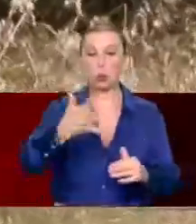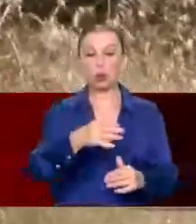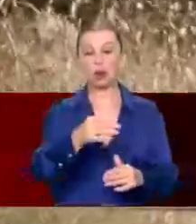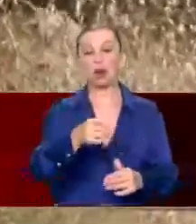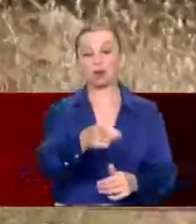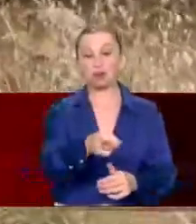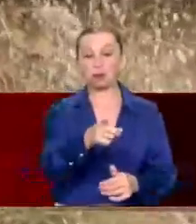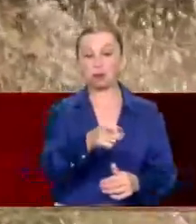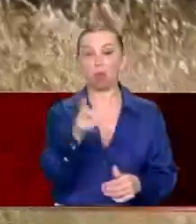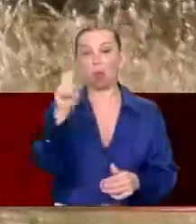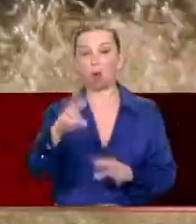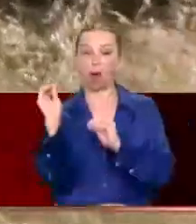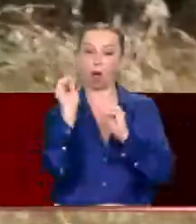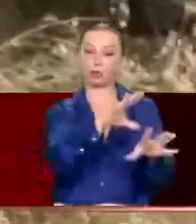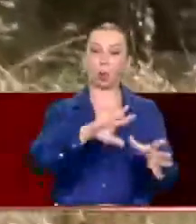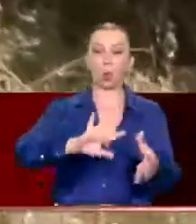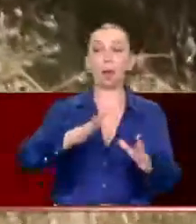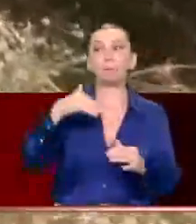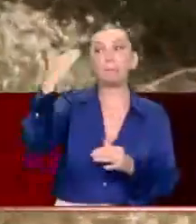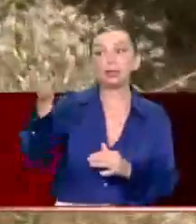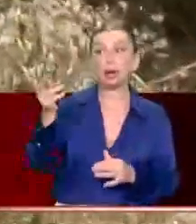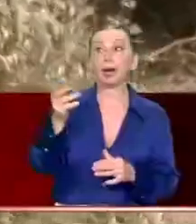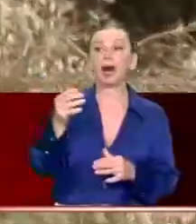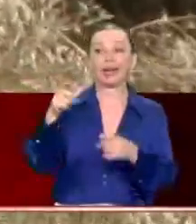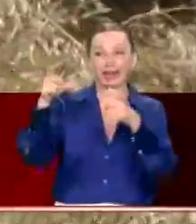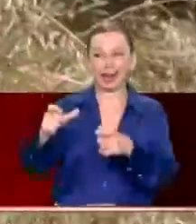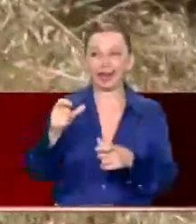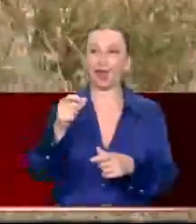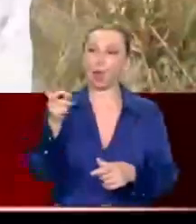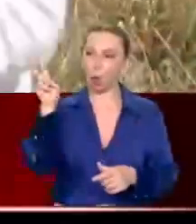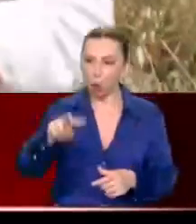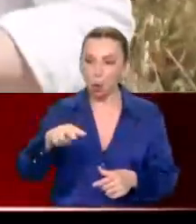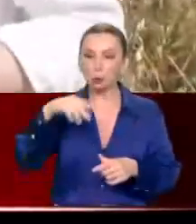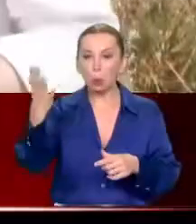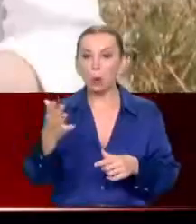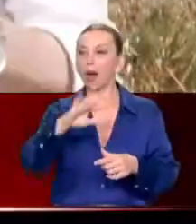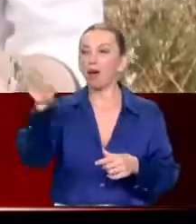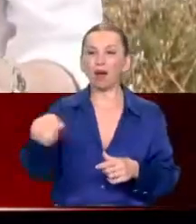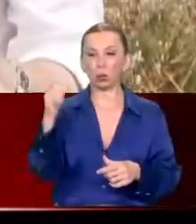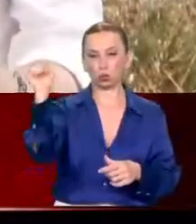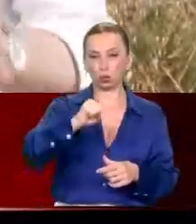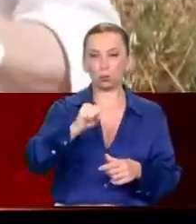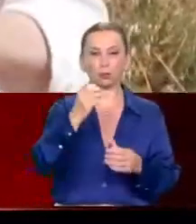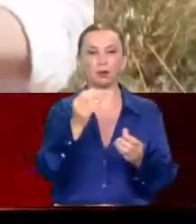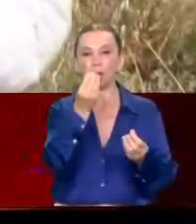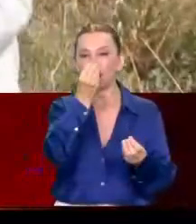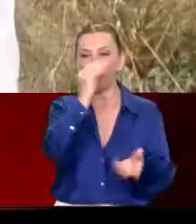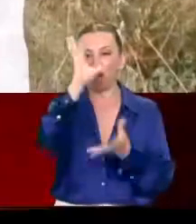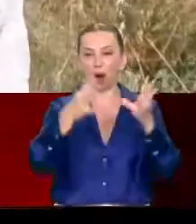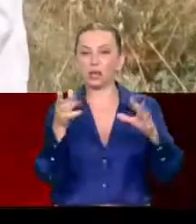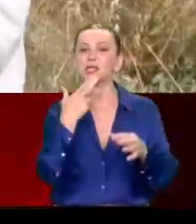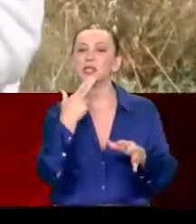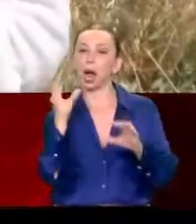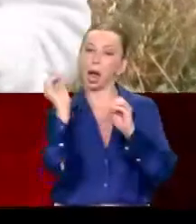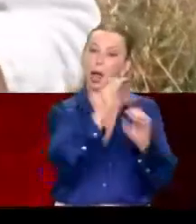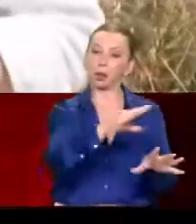bir yerde öldürülmüş ve bu ağaçlık alana atılmış ya da burada canına kıyılmış olabilirdi. Bundan dolayı da ekipler